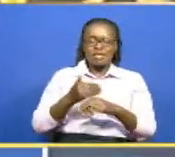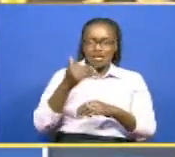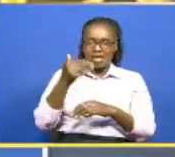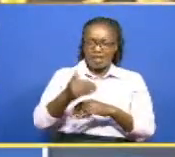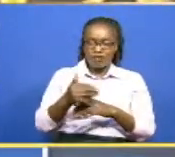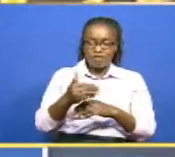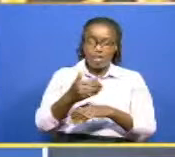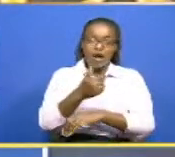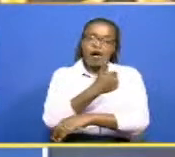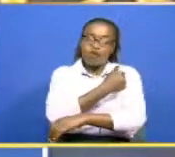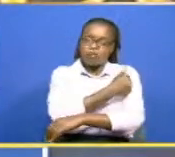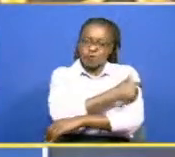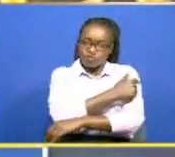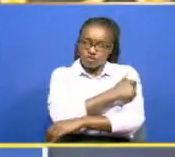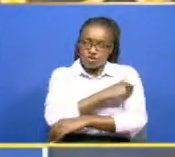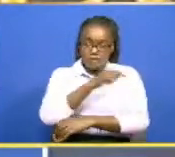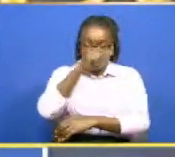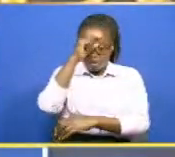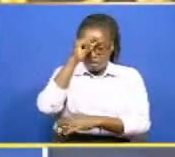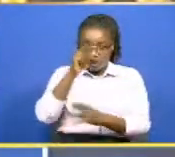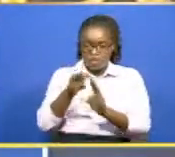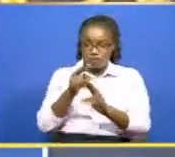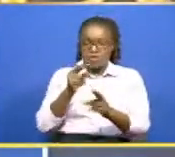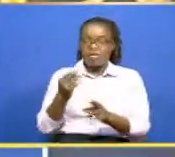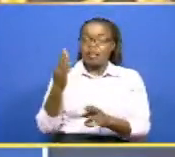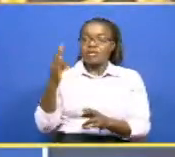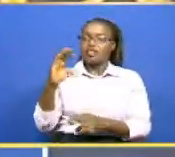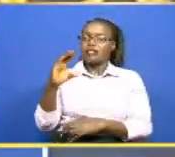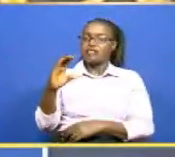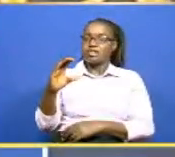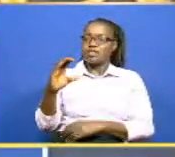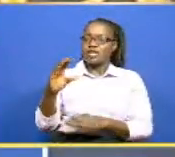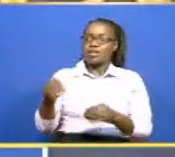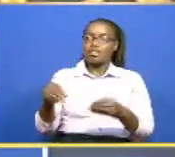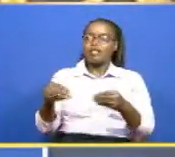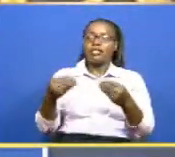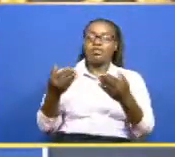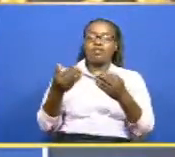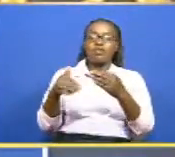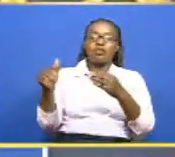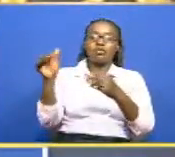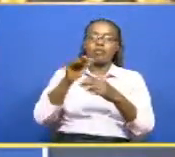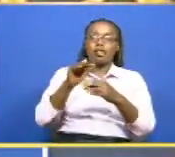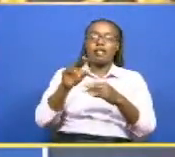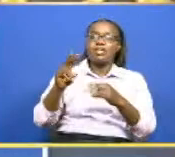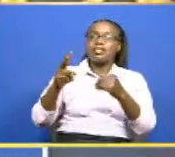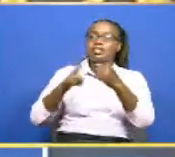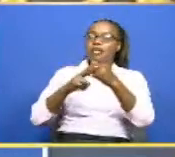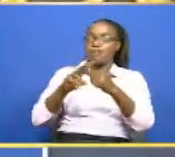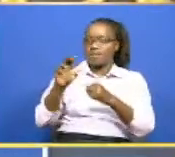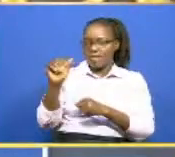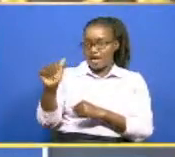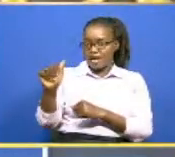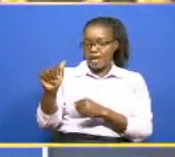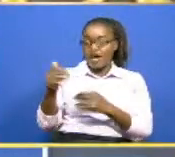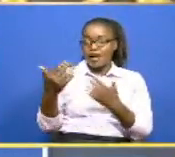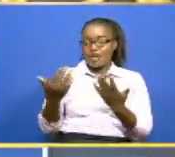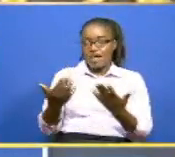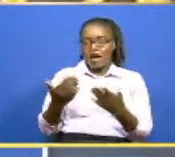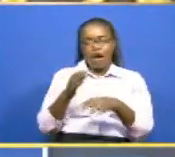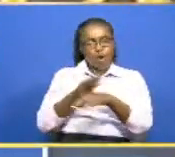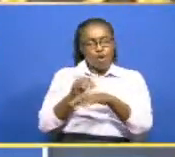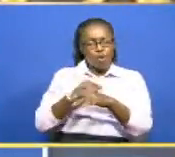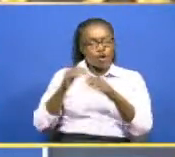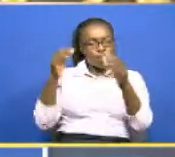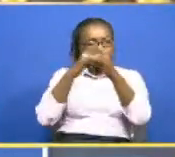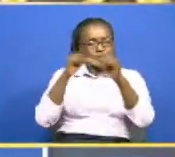la serikali kuondolewa kwenye kiwango cha 3C na kupewa hadhi ya 7R. Sasa wanatoa wito kwa Rais Uhuru